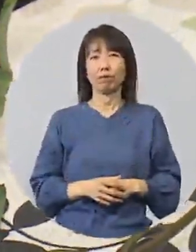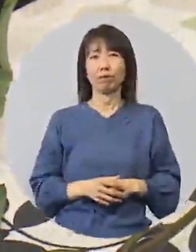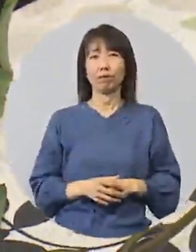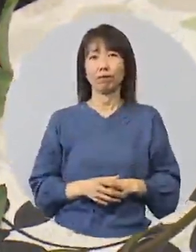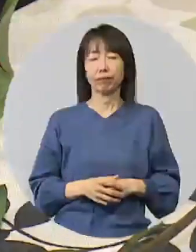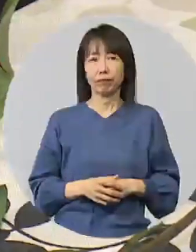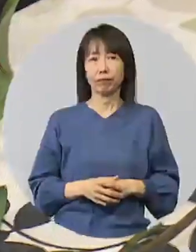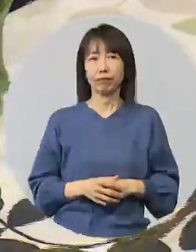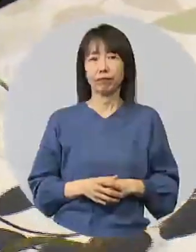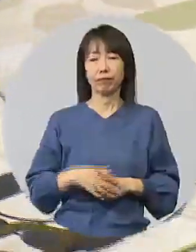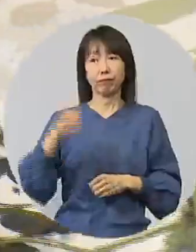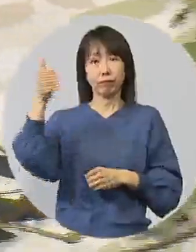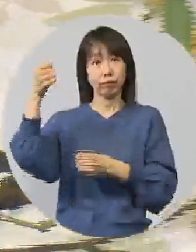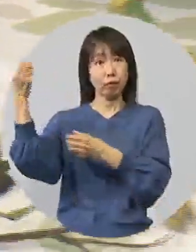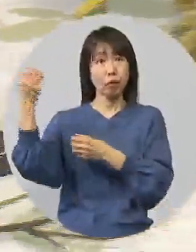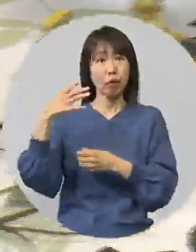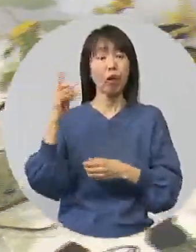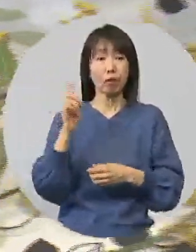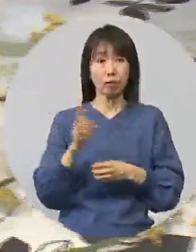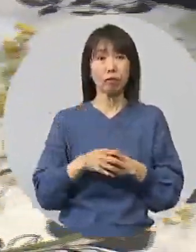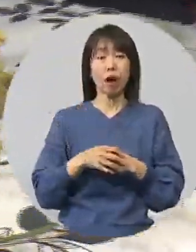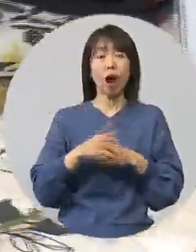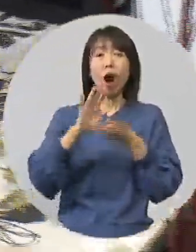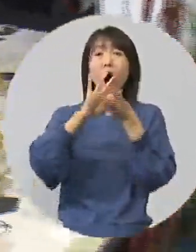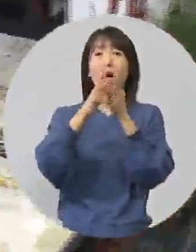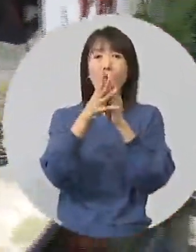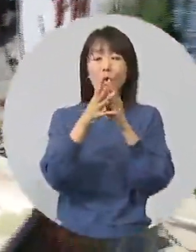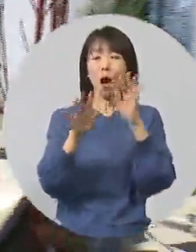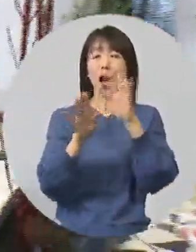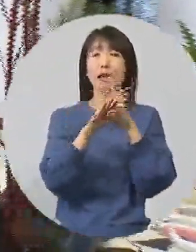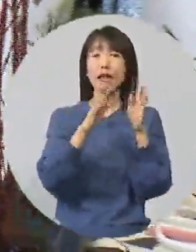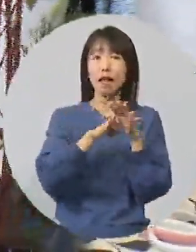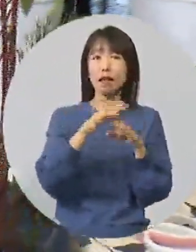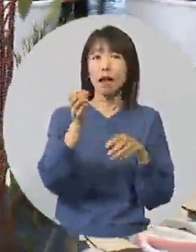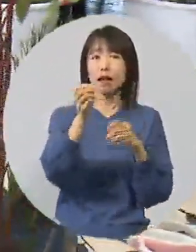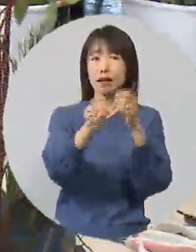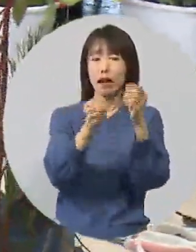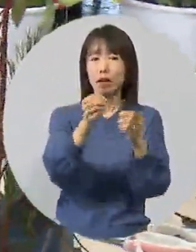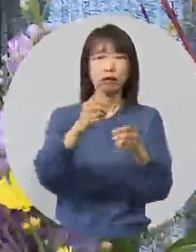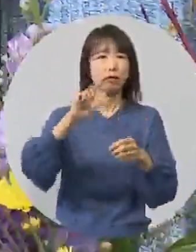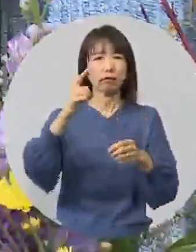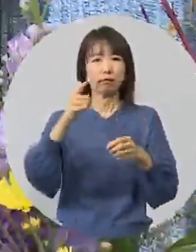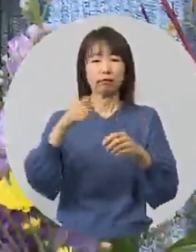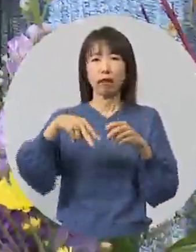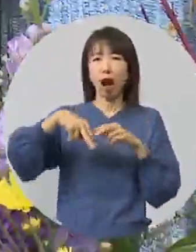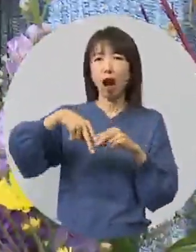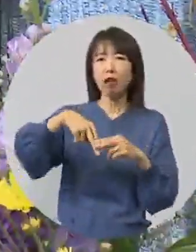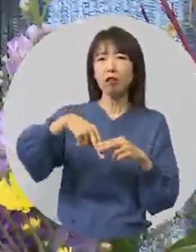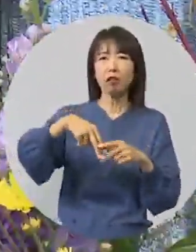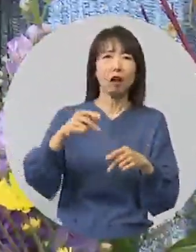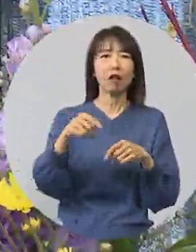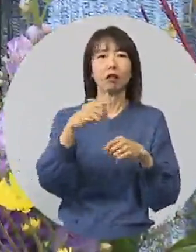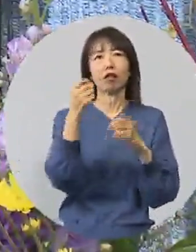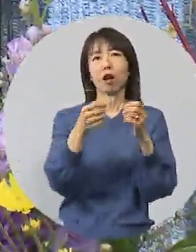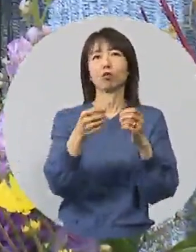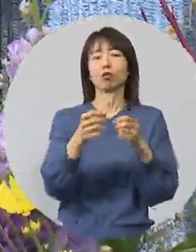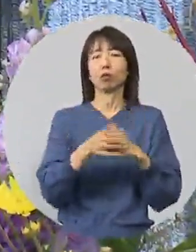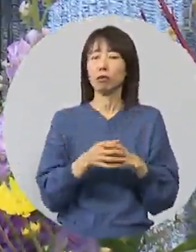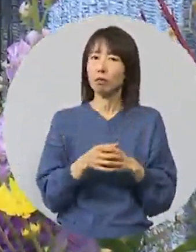い、 花は手で生けるにあらず、足で生けるものない。手って技術なの。